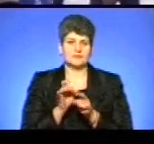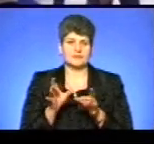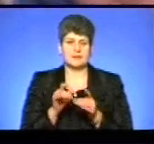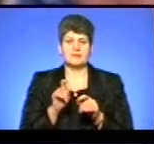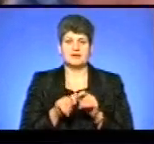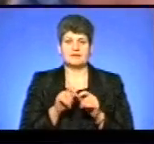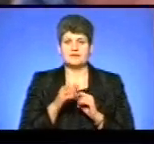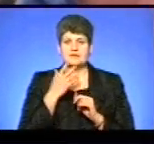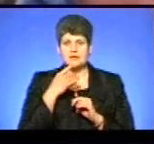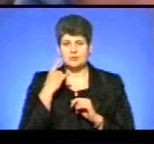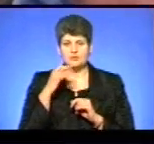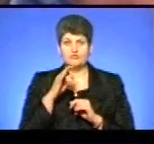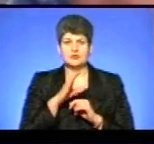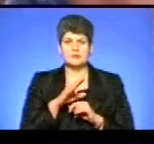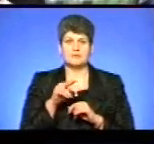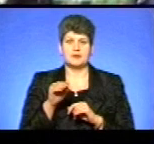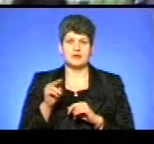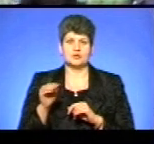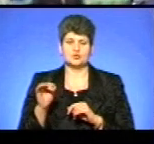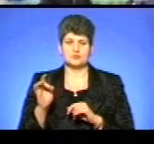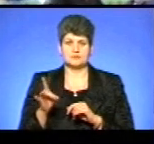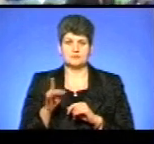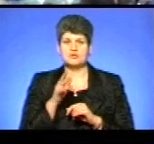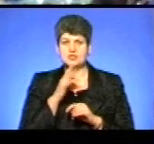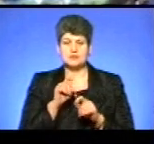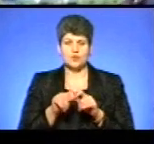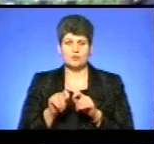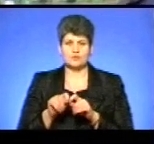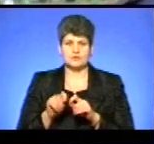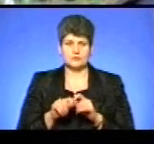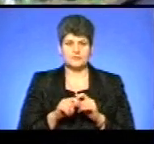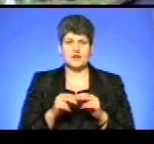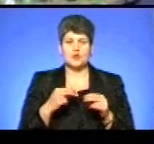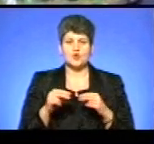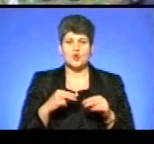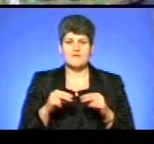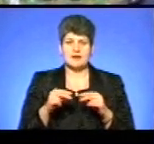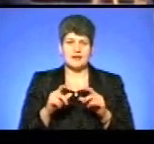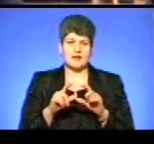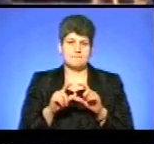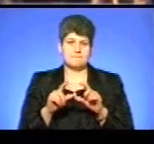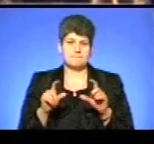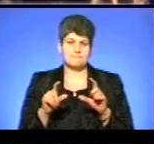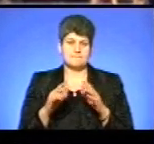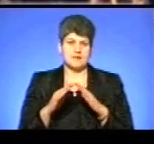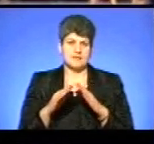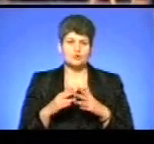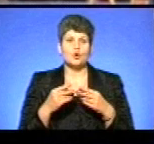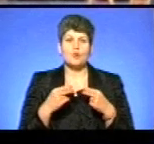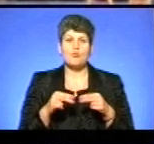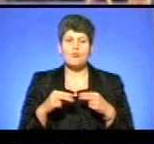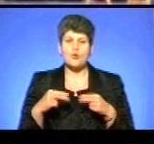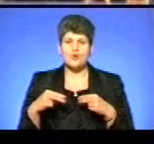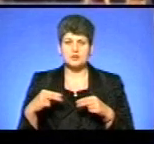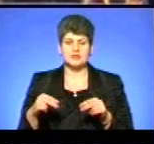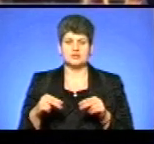інспектор Нацполіції області Володимир Пецур. Під час обслідування торговельних палаток продаж піротехнічних